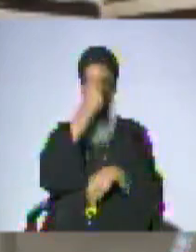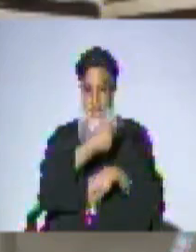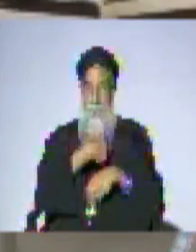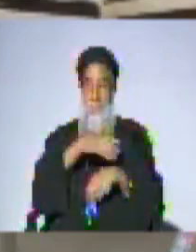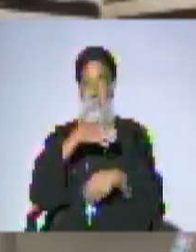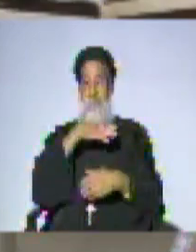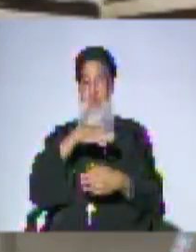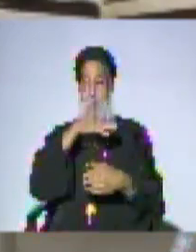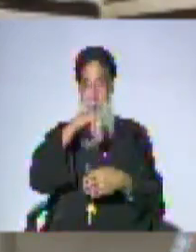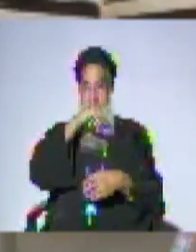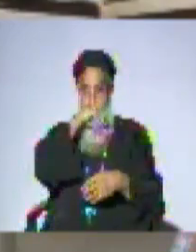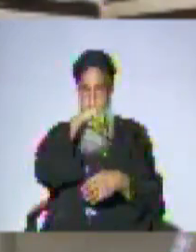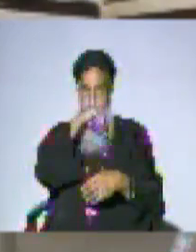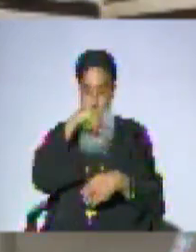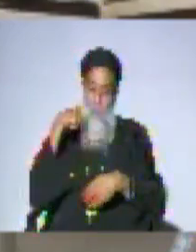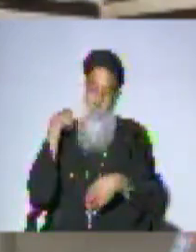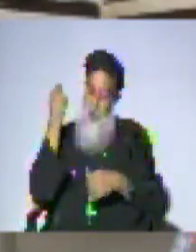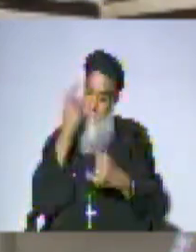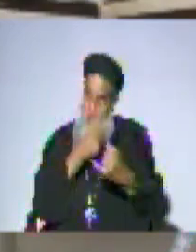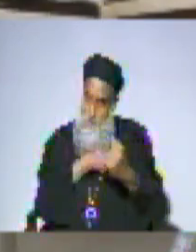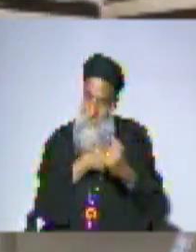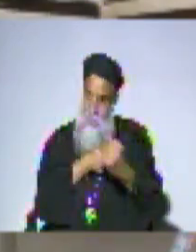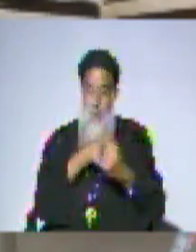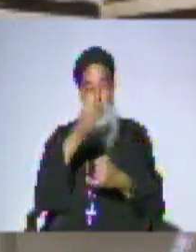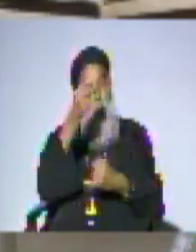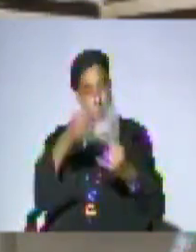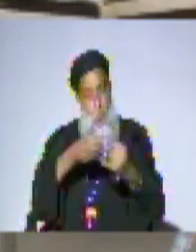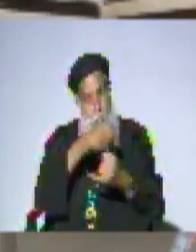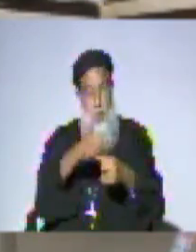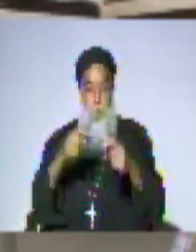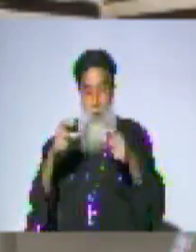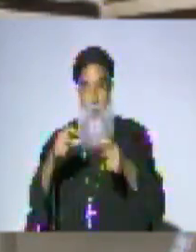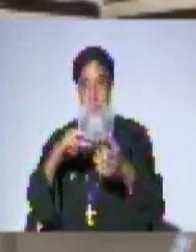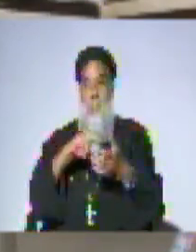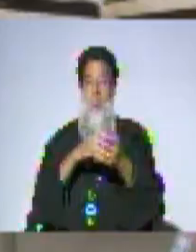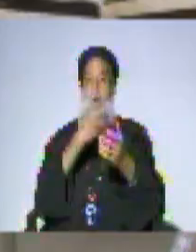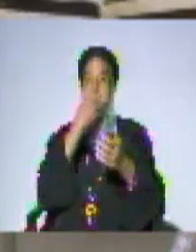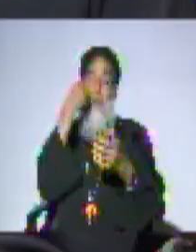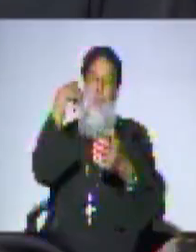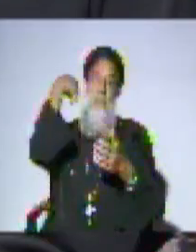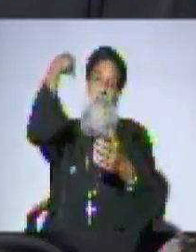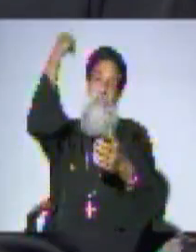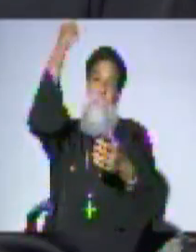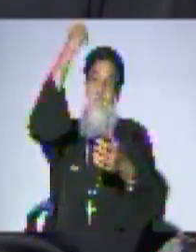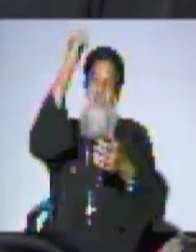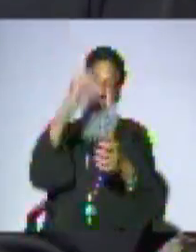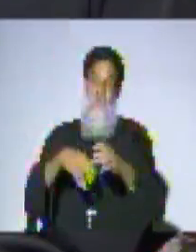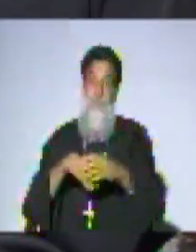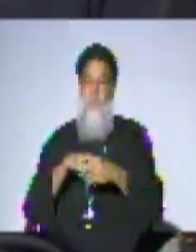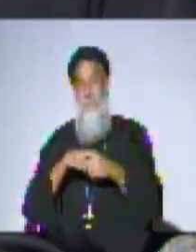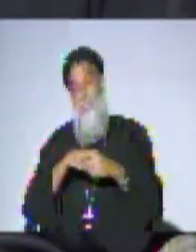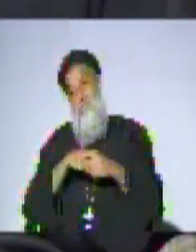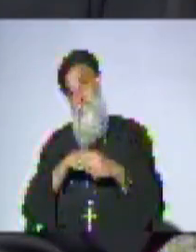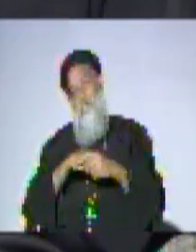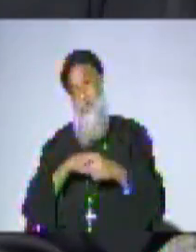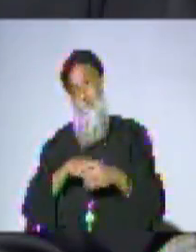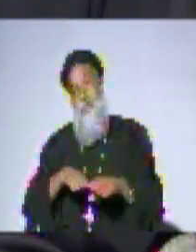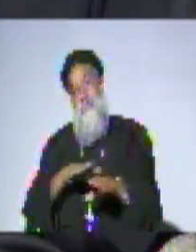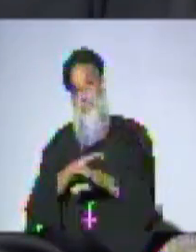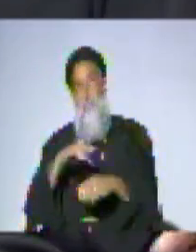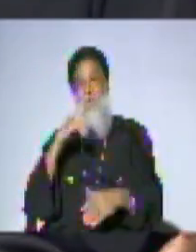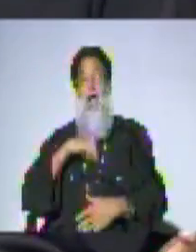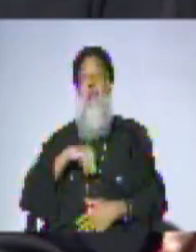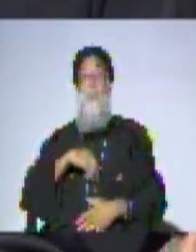الكاهن لكي يقدس القرابين بعمل الروح القدس. لن نفعل الصلاح على الأرض، بل مريدا